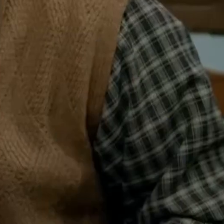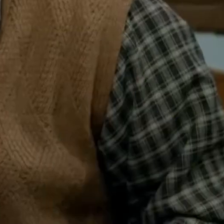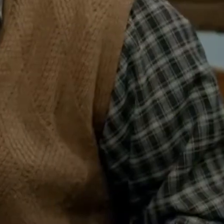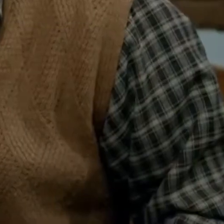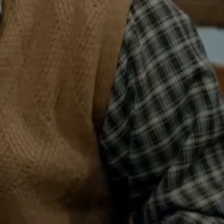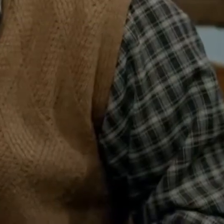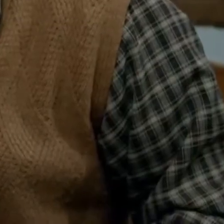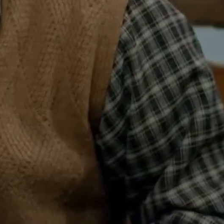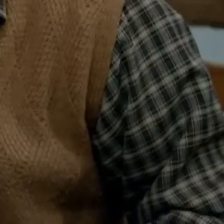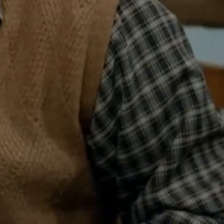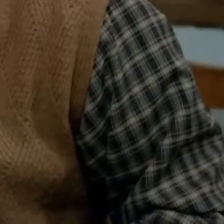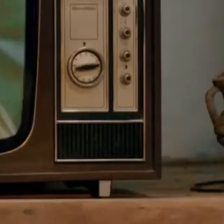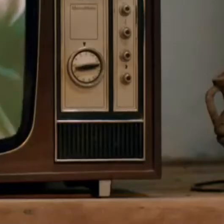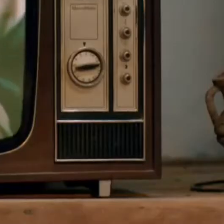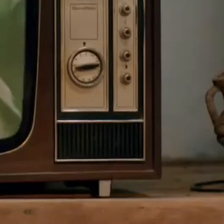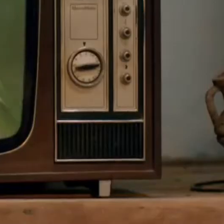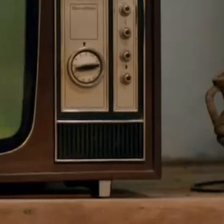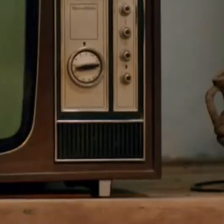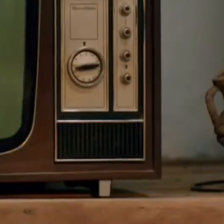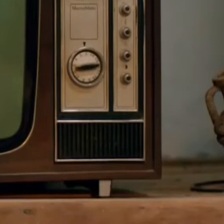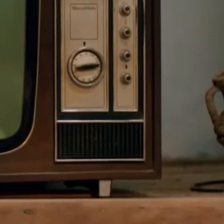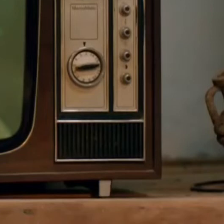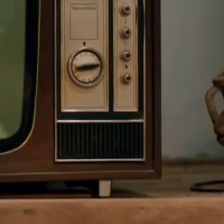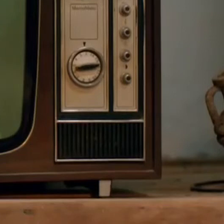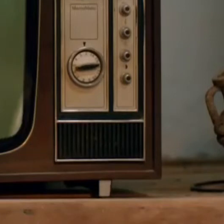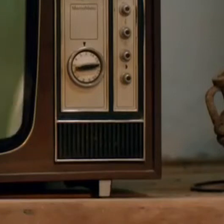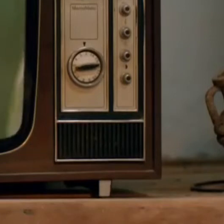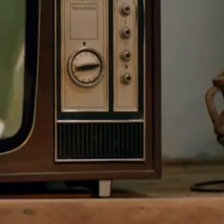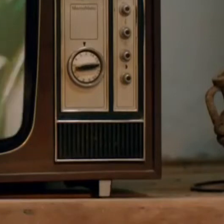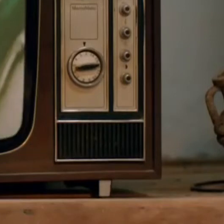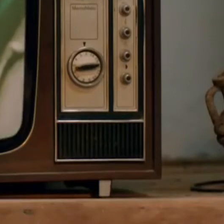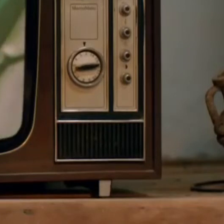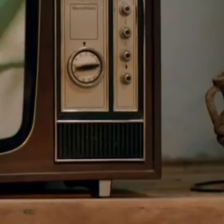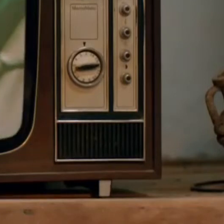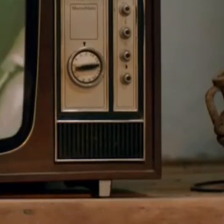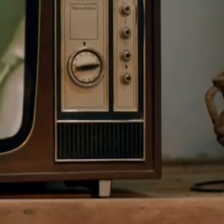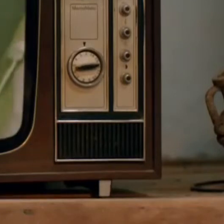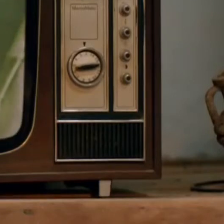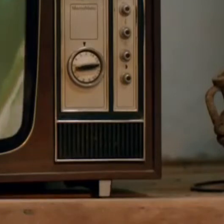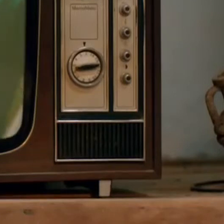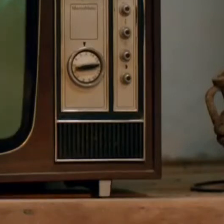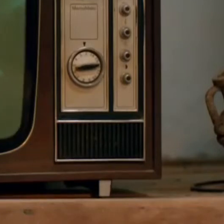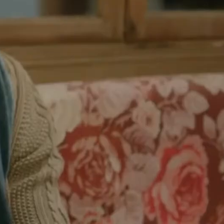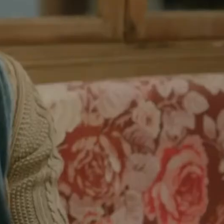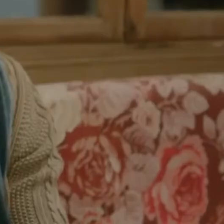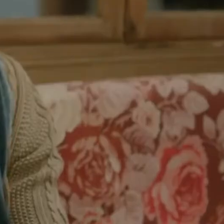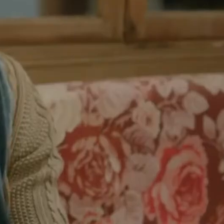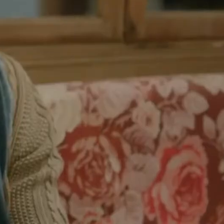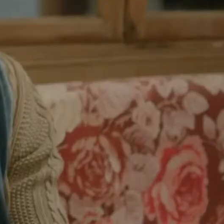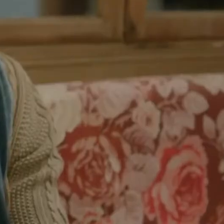bir İsmail'e bir Cemile'ye baktı. Filmde Metin Akpınar kadınla tartışıyor. Ne kaybedersin birkaç gün güler yüz göstersen?